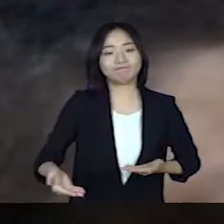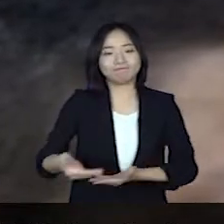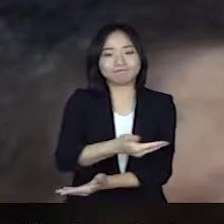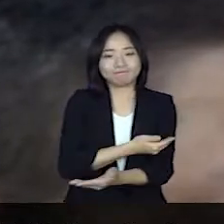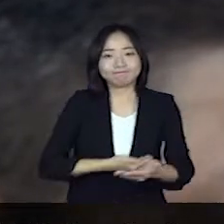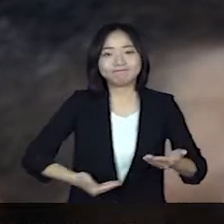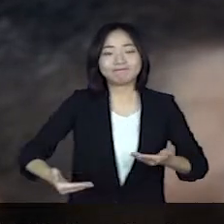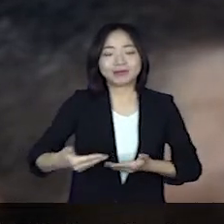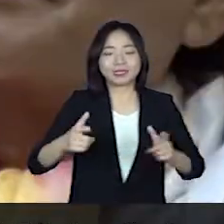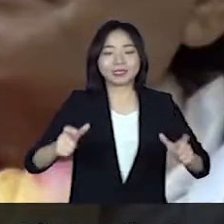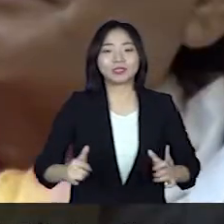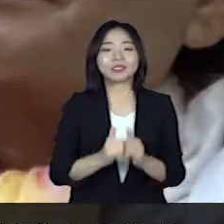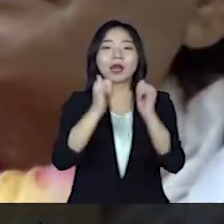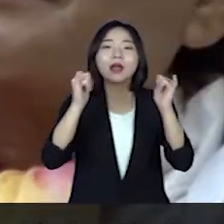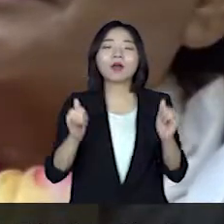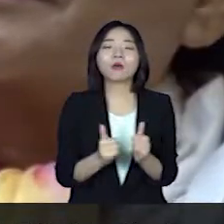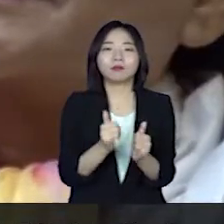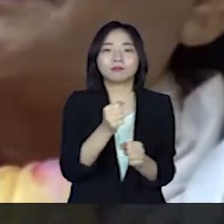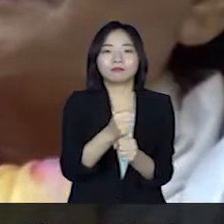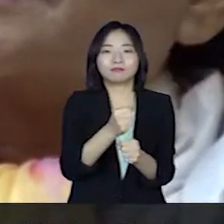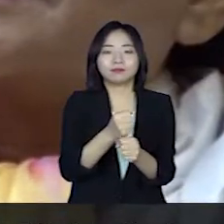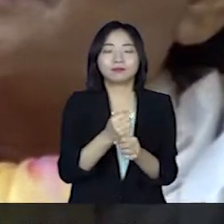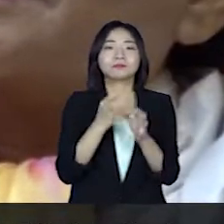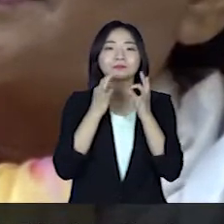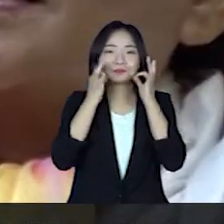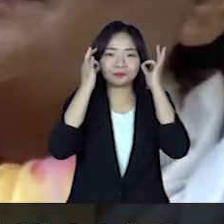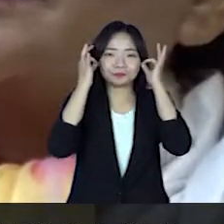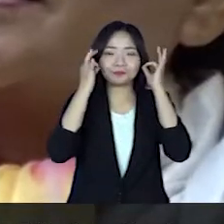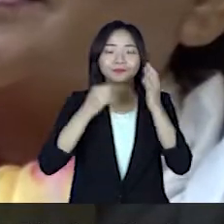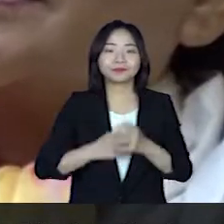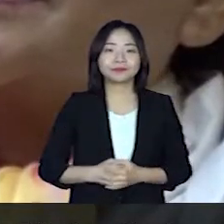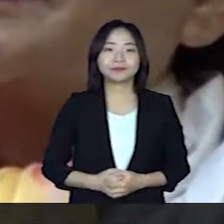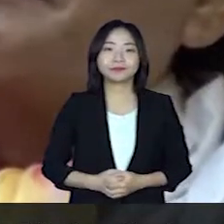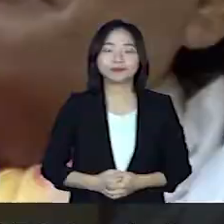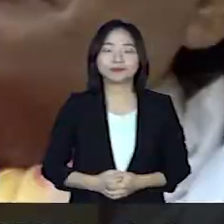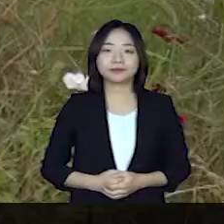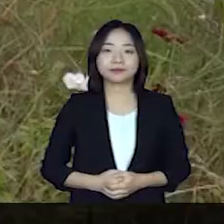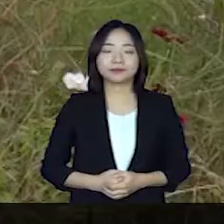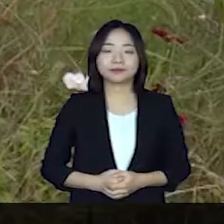더불어 사는 건강한 지역사회를 만들기 위해 노력하겠다고 밝혔습니다.